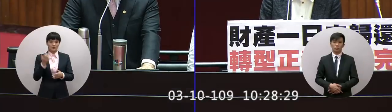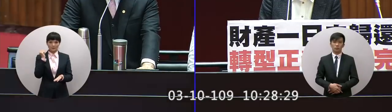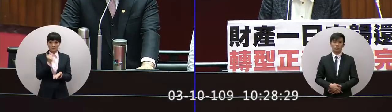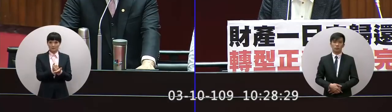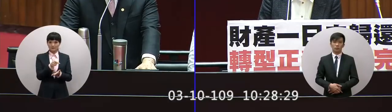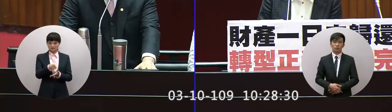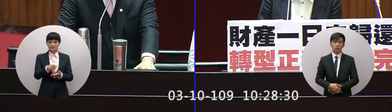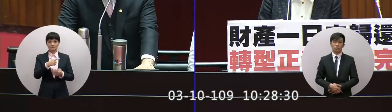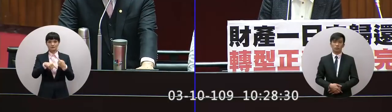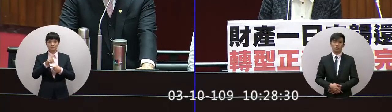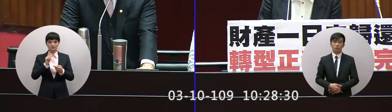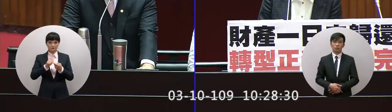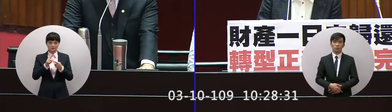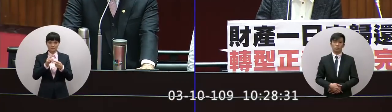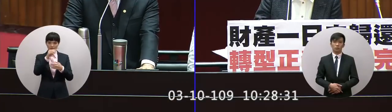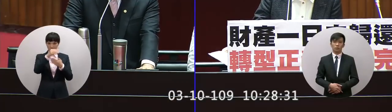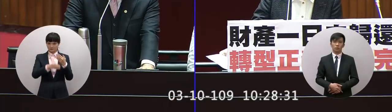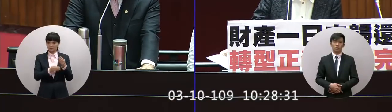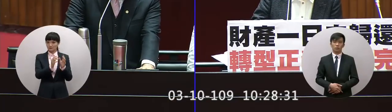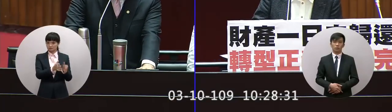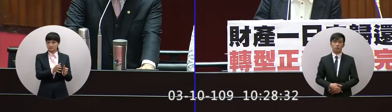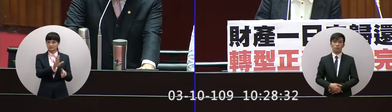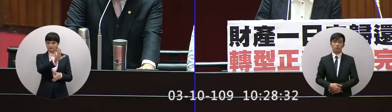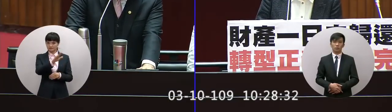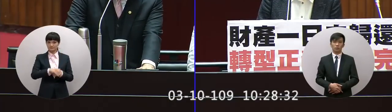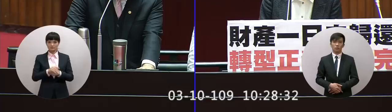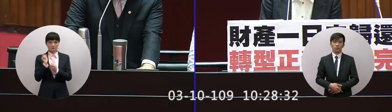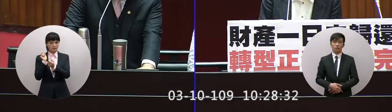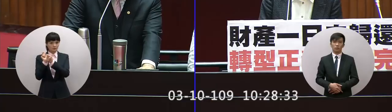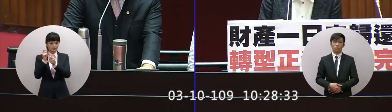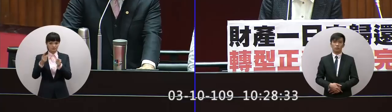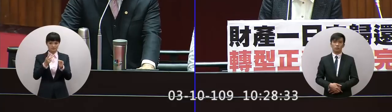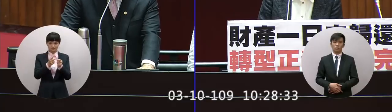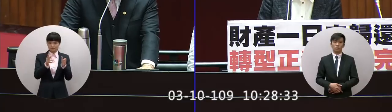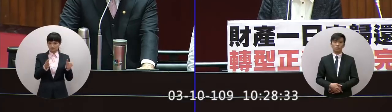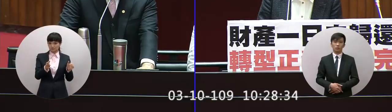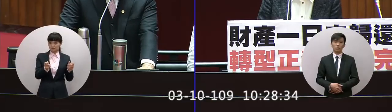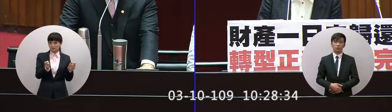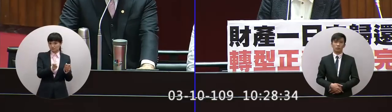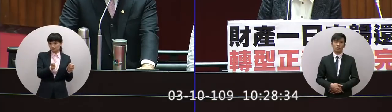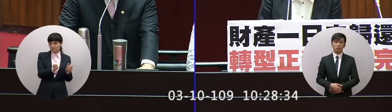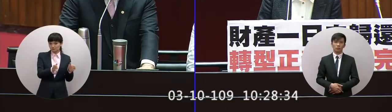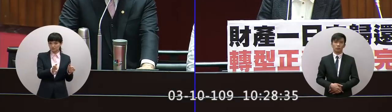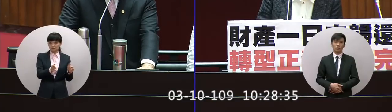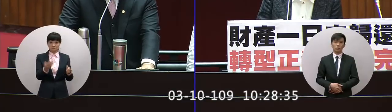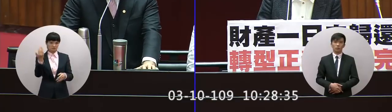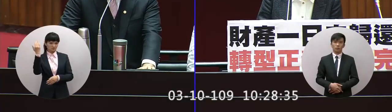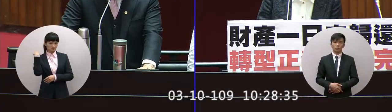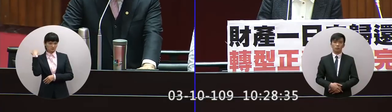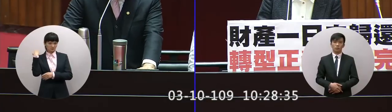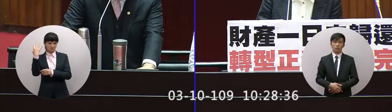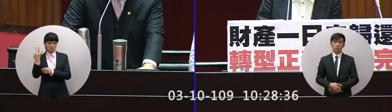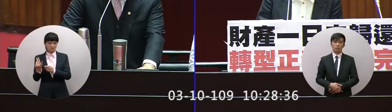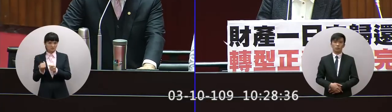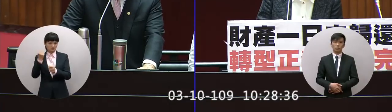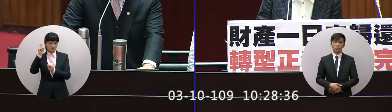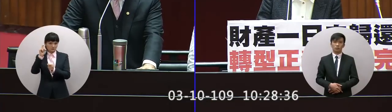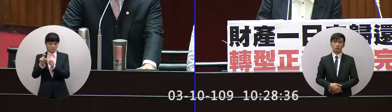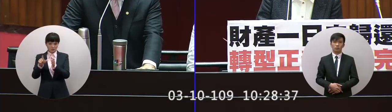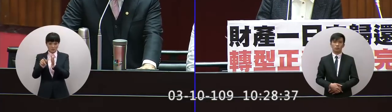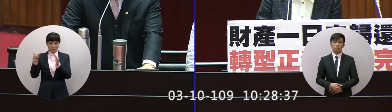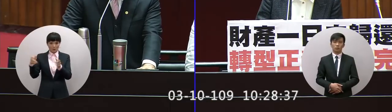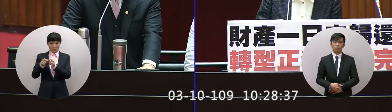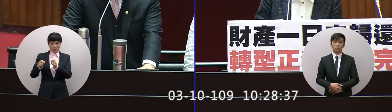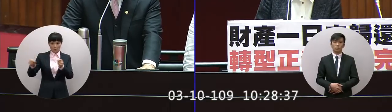这些工作短短的2年要来翻转几十年，其实是有其困